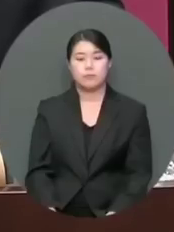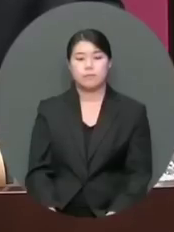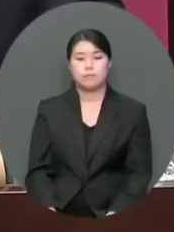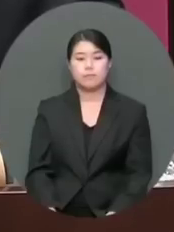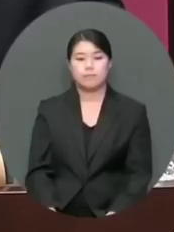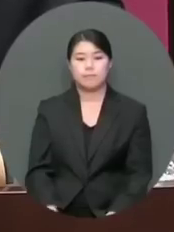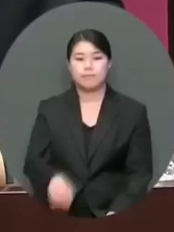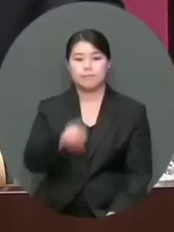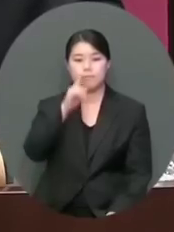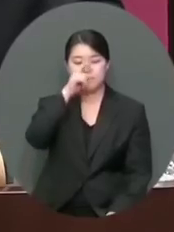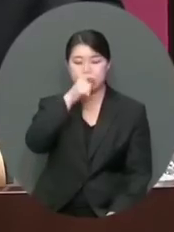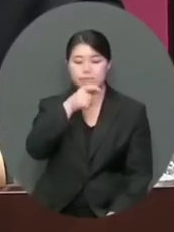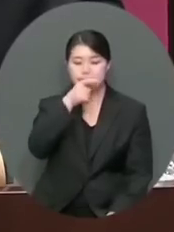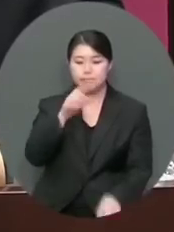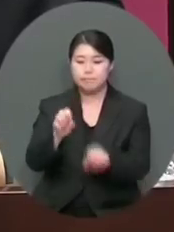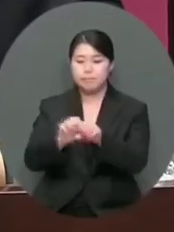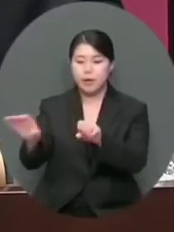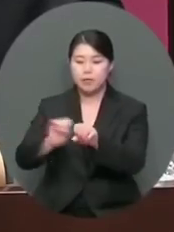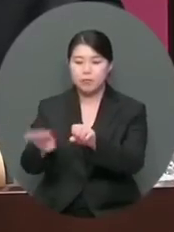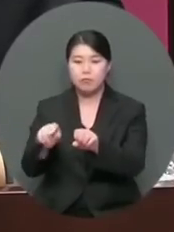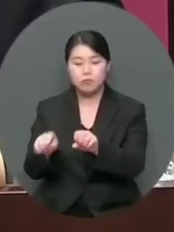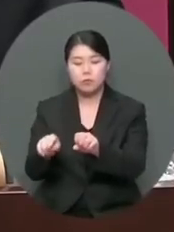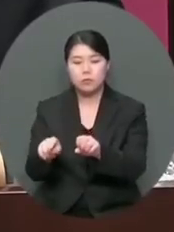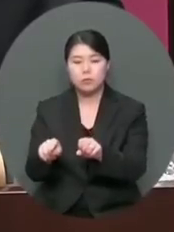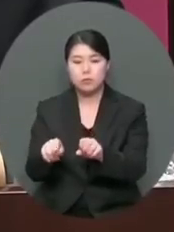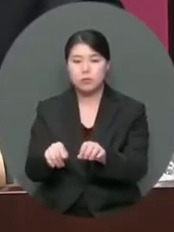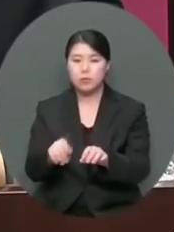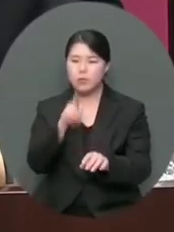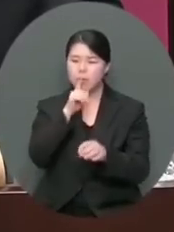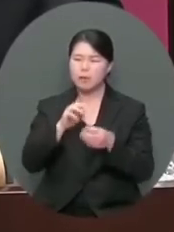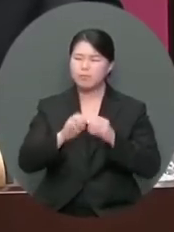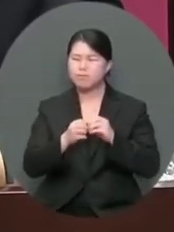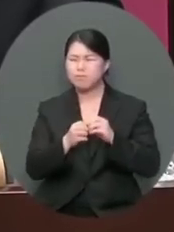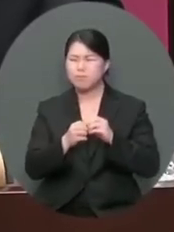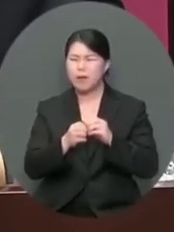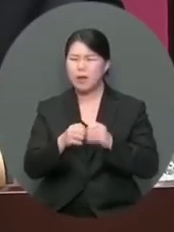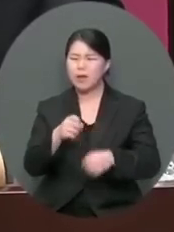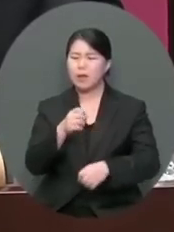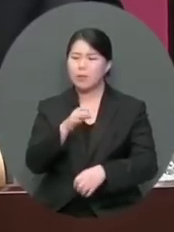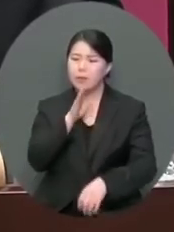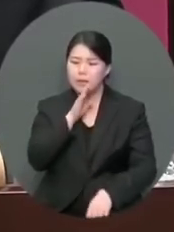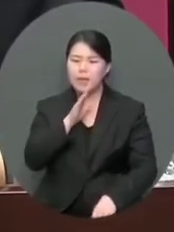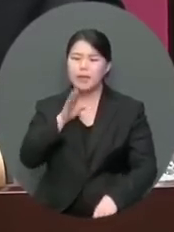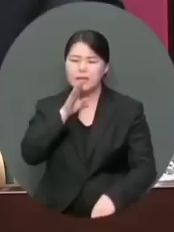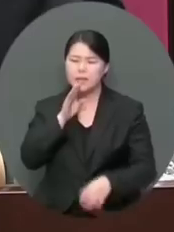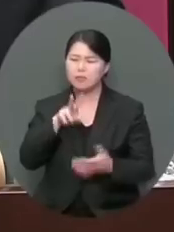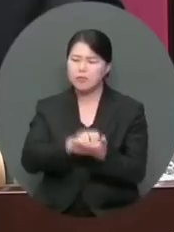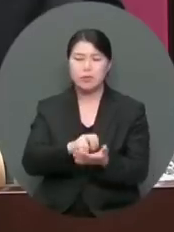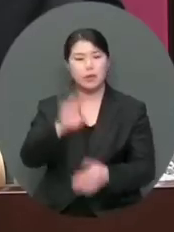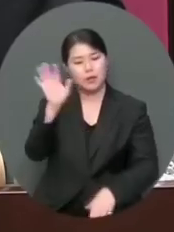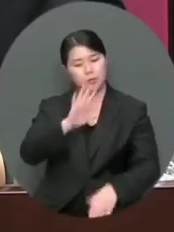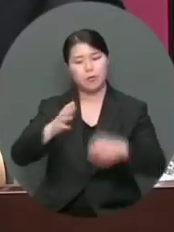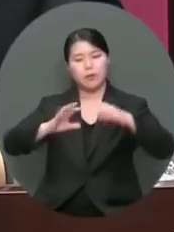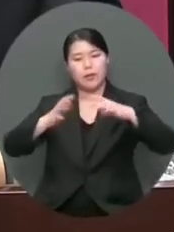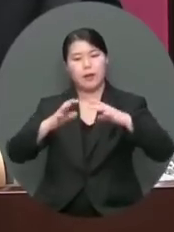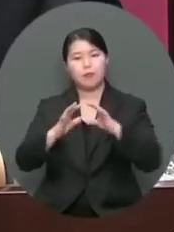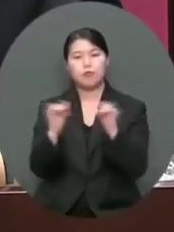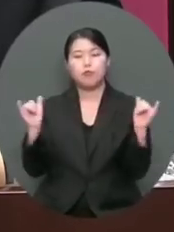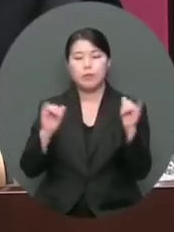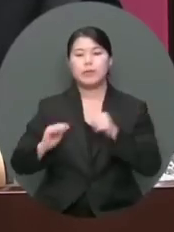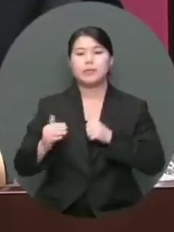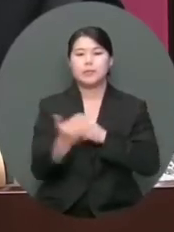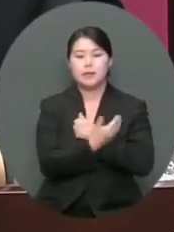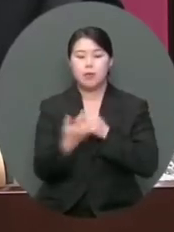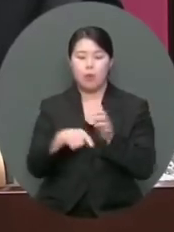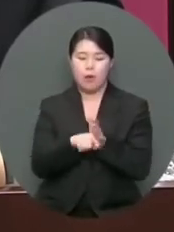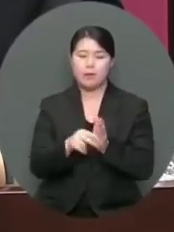오염수 방류는 괴담이냐 괴담이 아니냐의 문제가 아니라 나라와 국민을 지키기 위한 생존권과